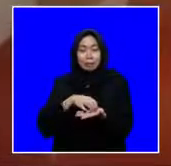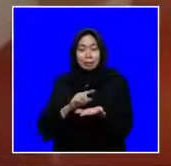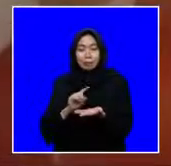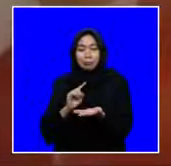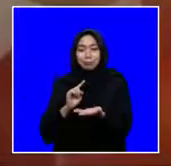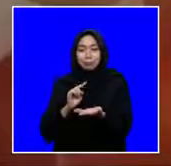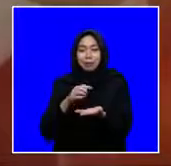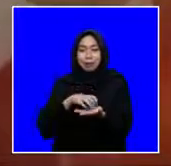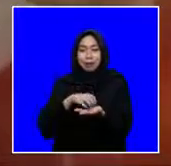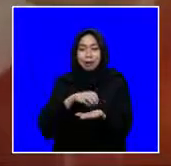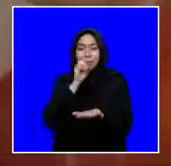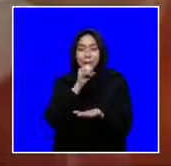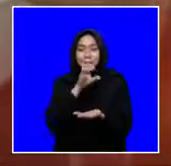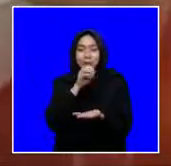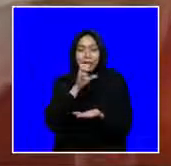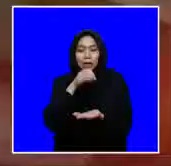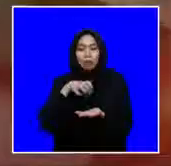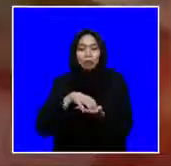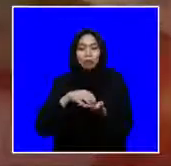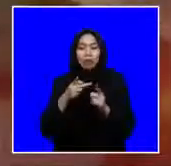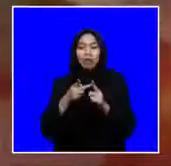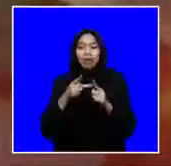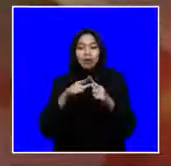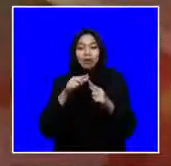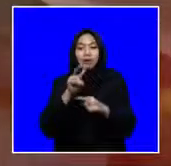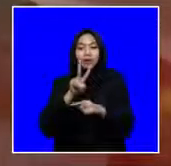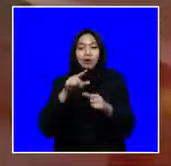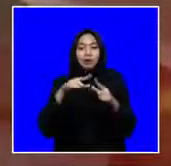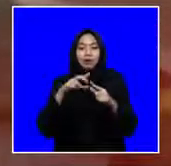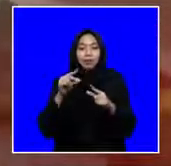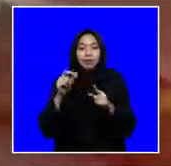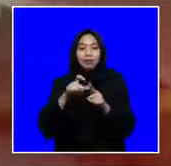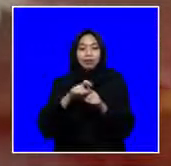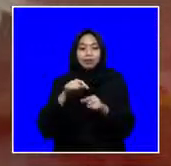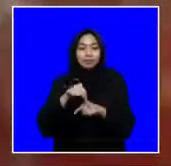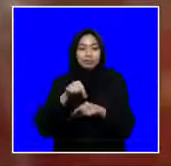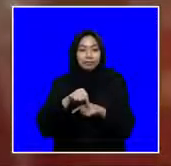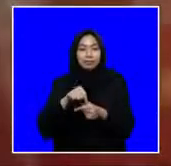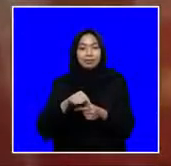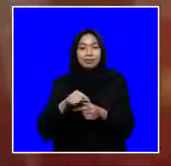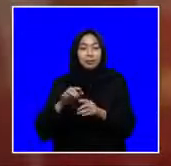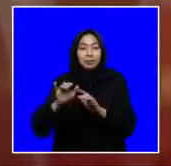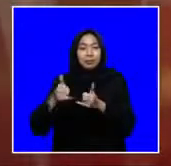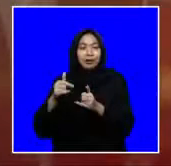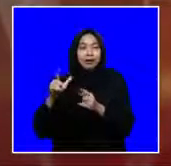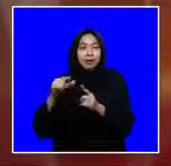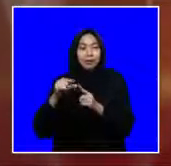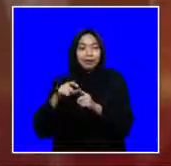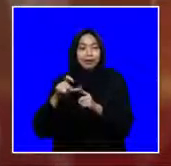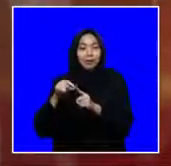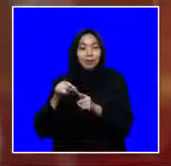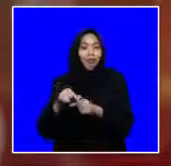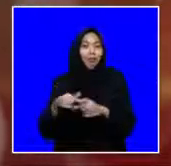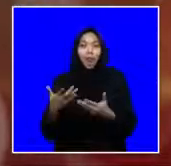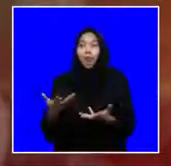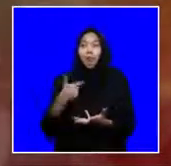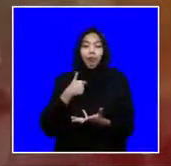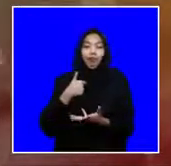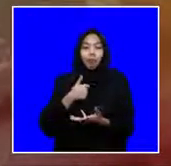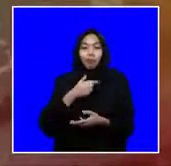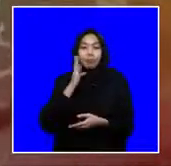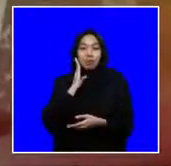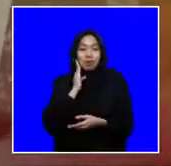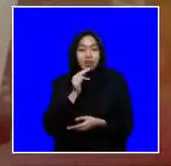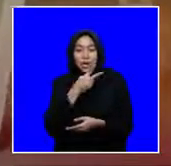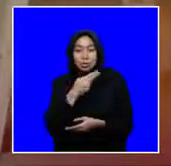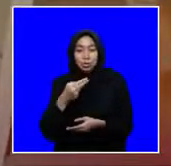pidato kewisudaan di Harvard Law School berkat LPDP. Dan hanya berkat LPDP, anak muda Indonesia